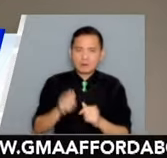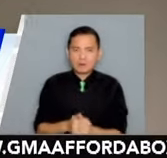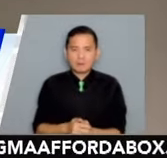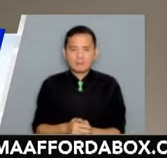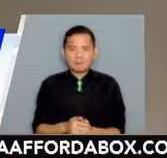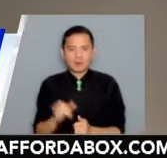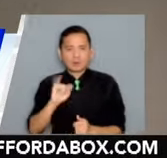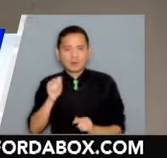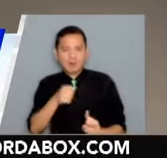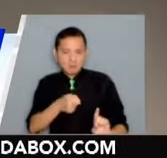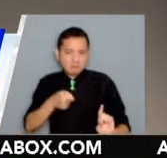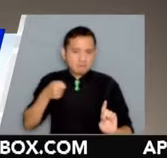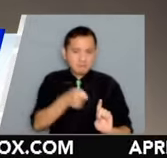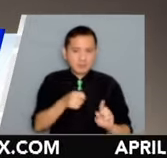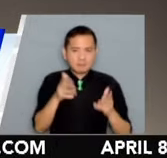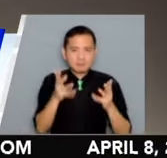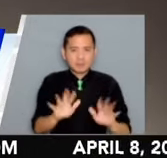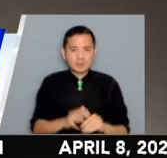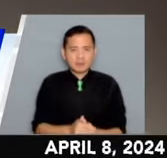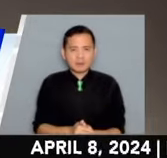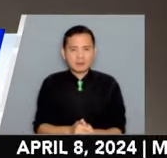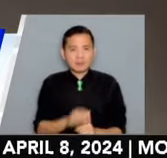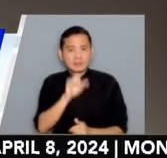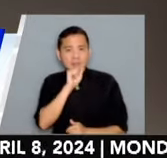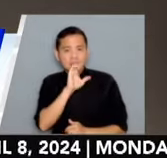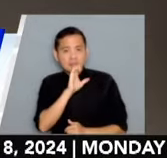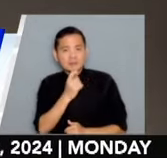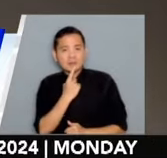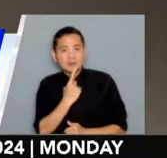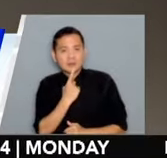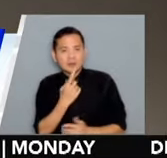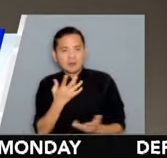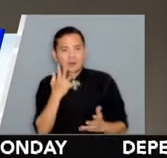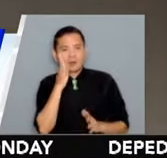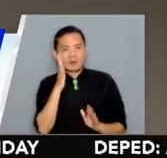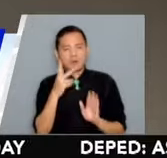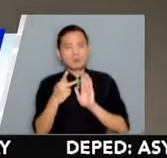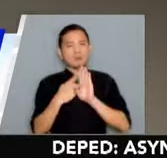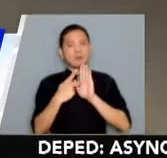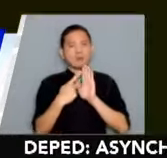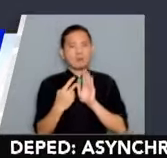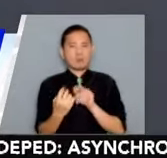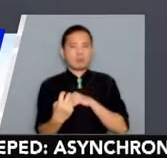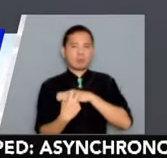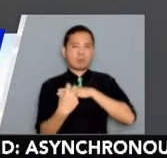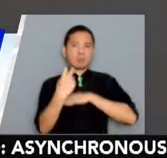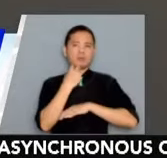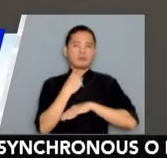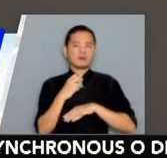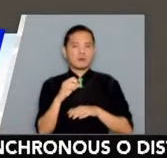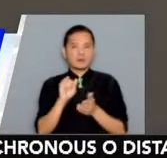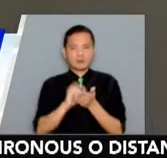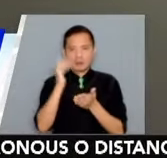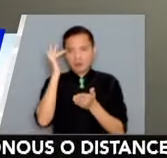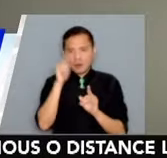ng matanda, ginagambala siya ng kuting kaya niya ito nagawa. Ang buong detalye niya ihatid namin maya-maya